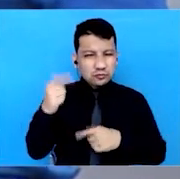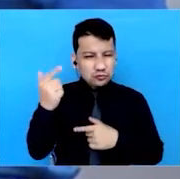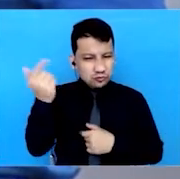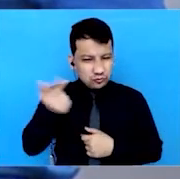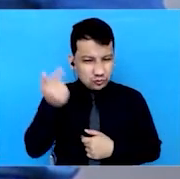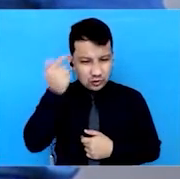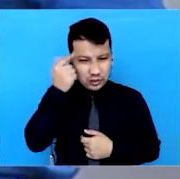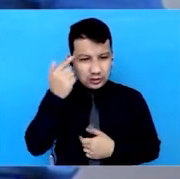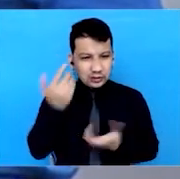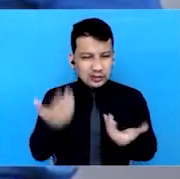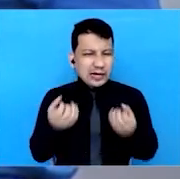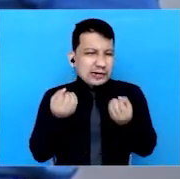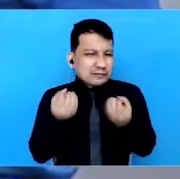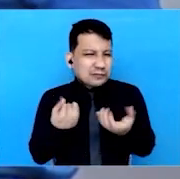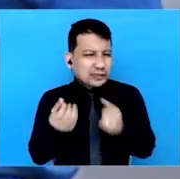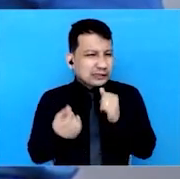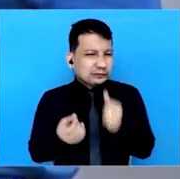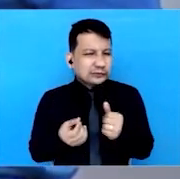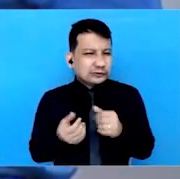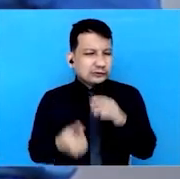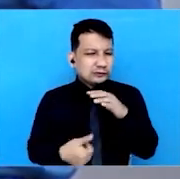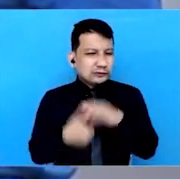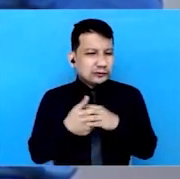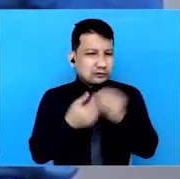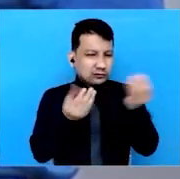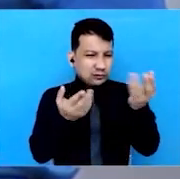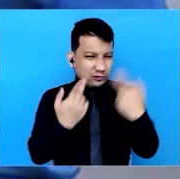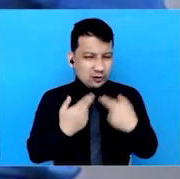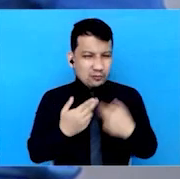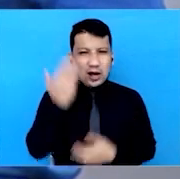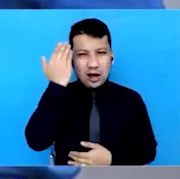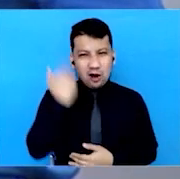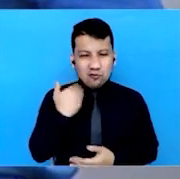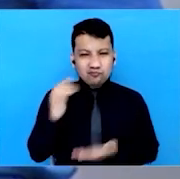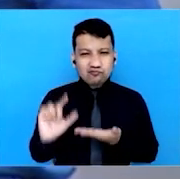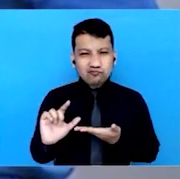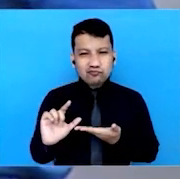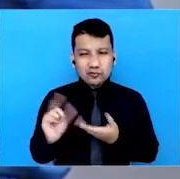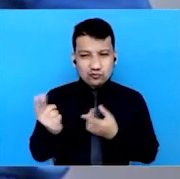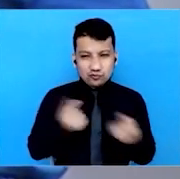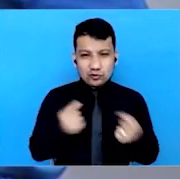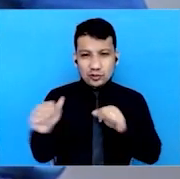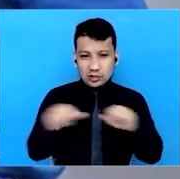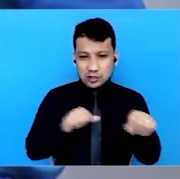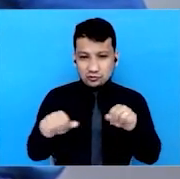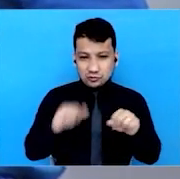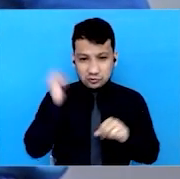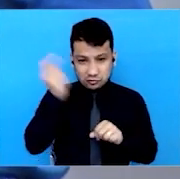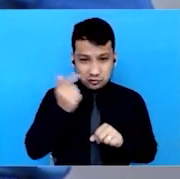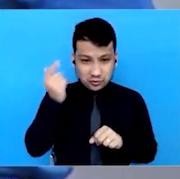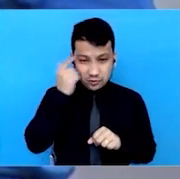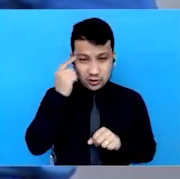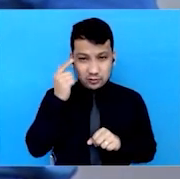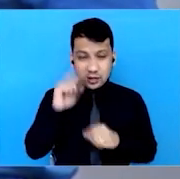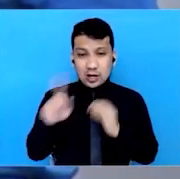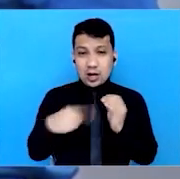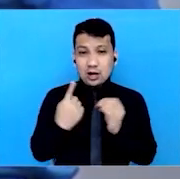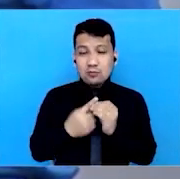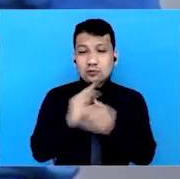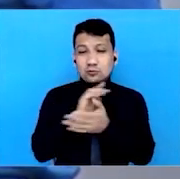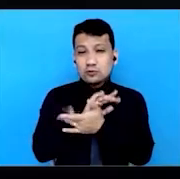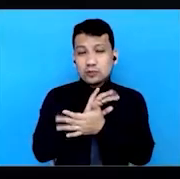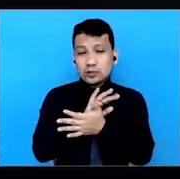tila marami pa rin ang mga lumalabas na ulat na mukhang kulang pa ang ginagawang aksyon ng pamahalaan pagdating sa COVID-19